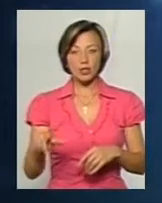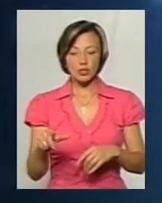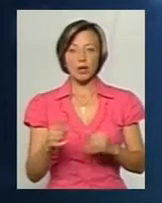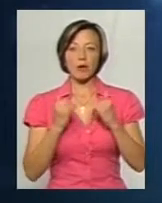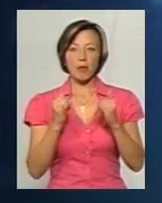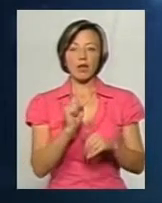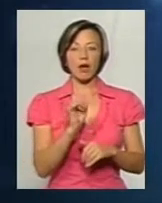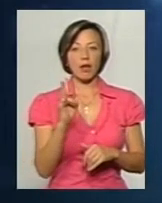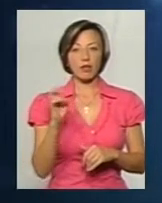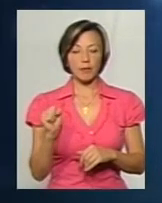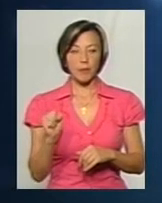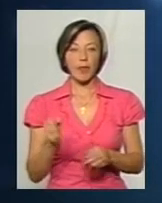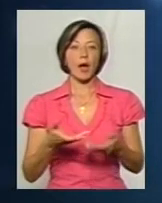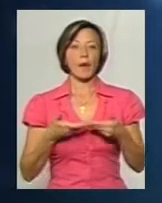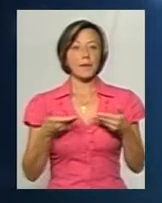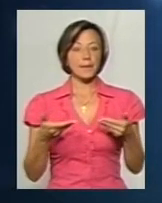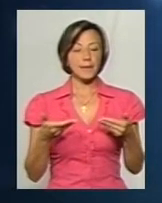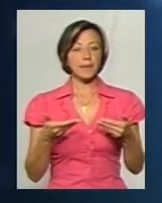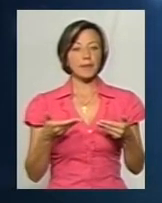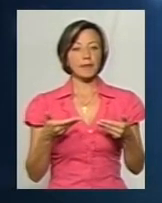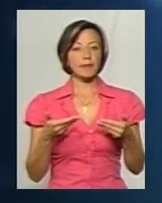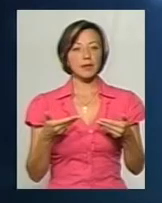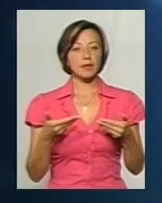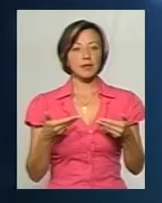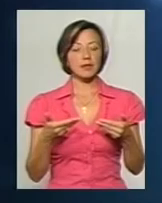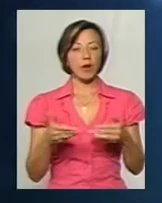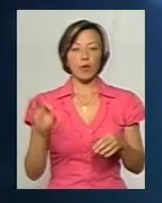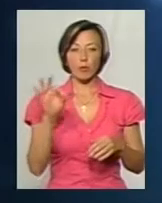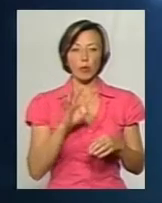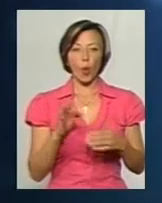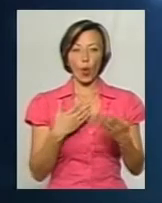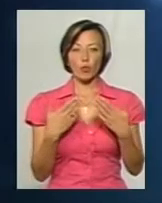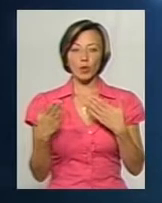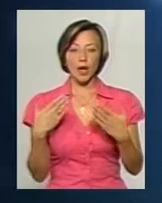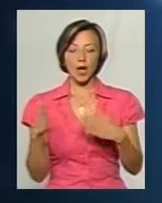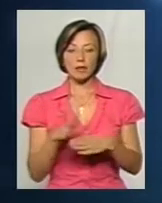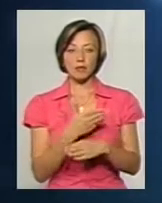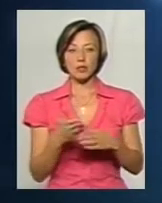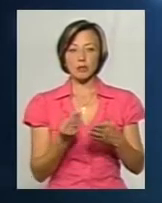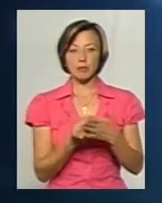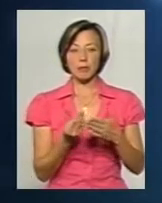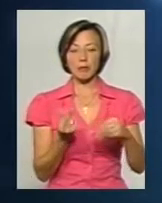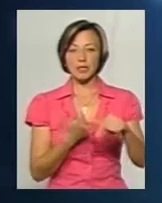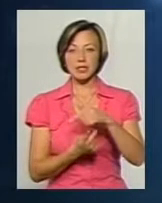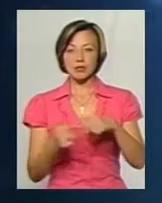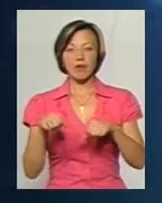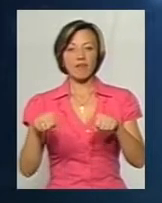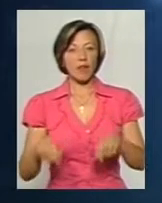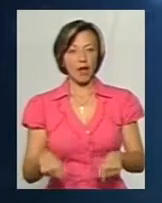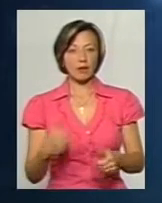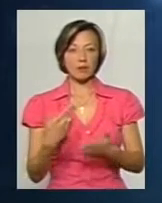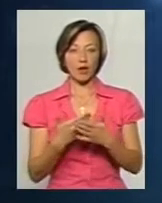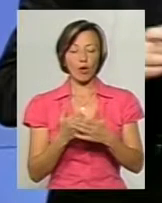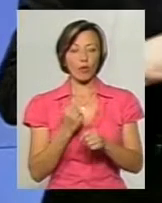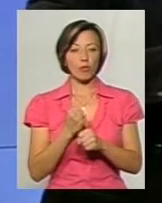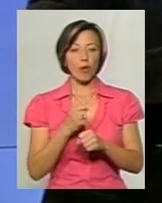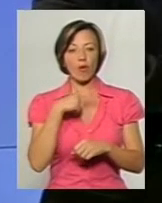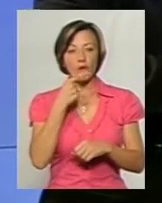Анно. Ми про це щойно говорили про комунікацію між бізнесом і владою. Але от якщо говорити про